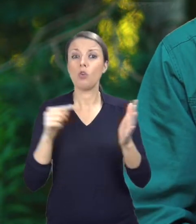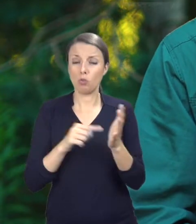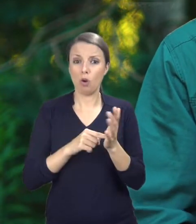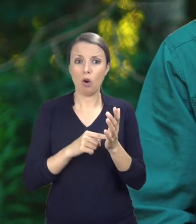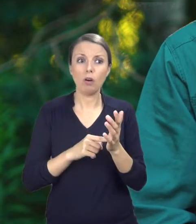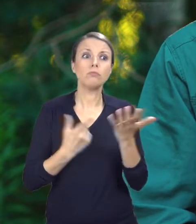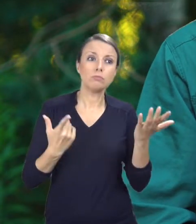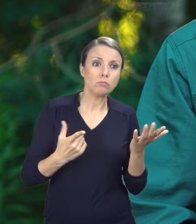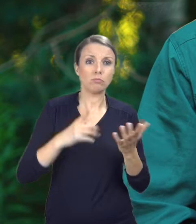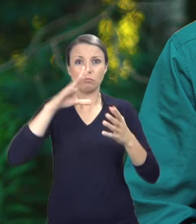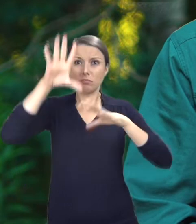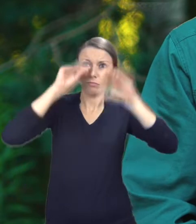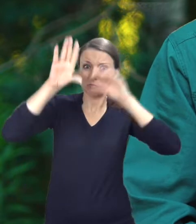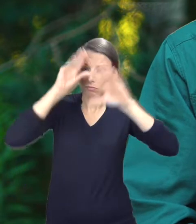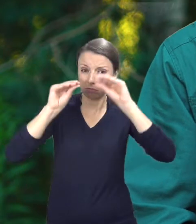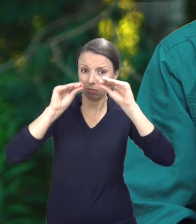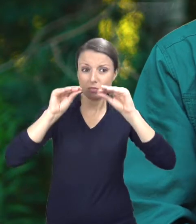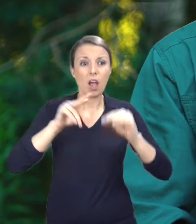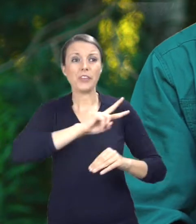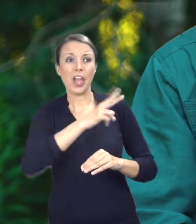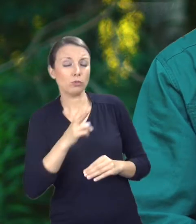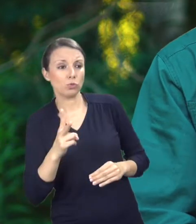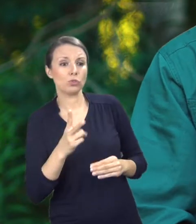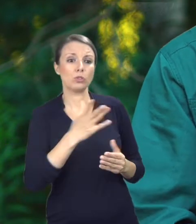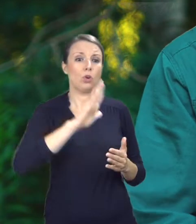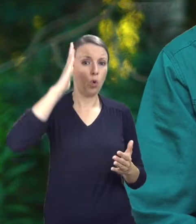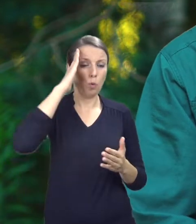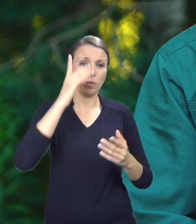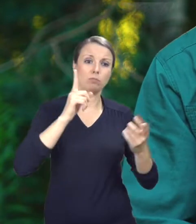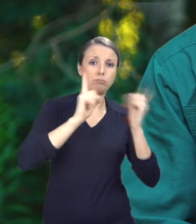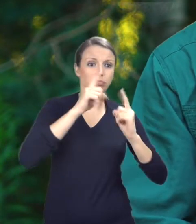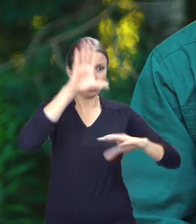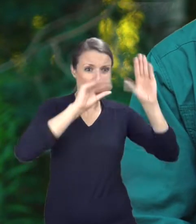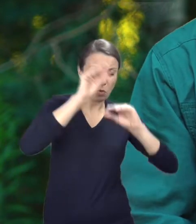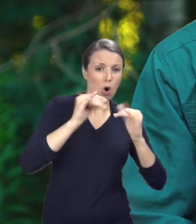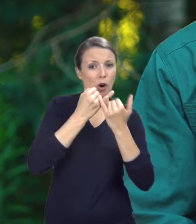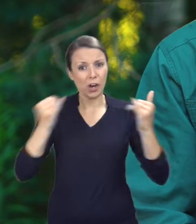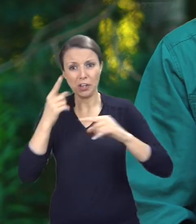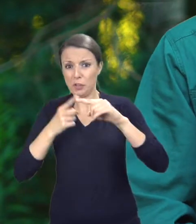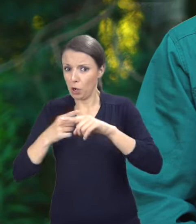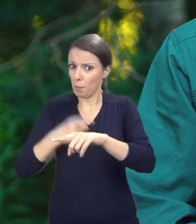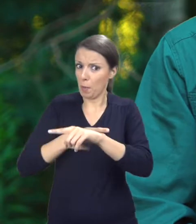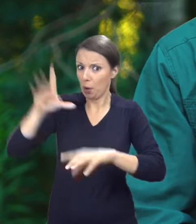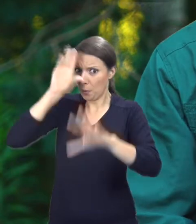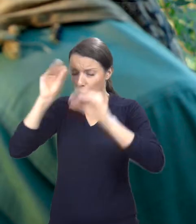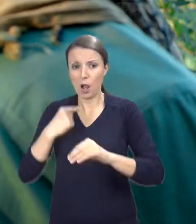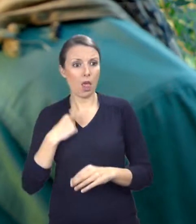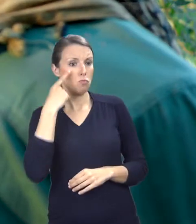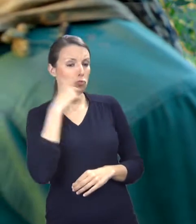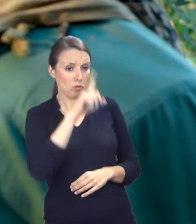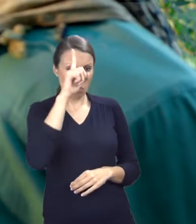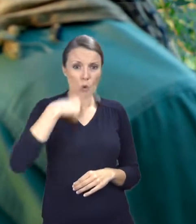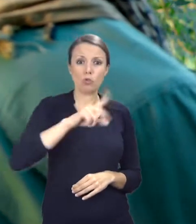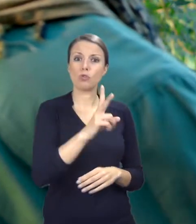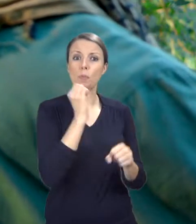nabyte, niektórzy mają do tego większe lub mniejsze predyspozycje. Ja zauważyłem, że ludzie, którzy na przykład pracują fizycznie, pracują w warsztatach, są ludźmi